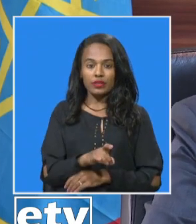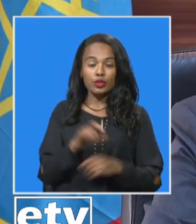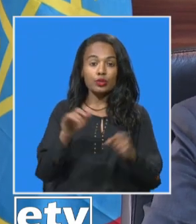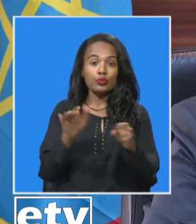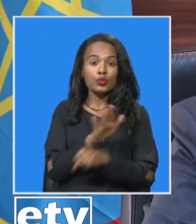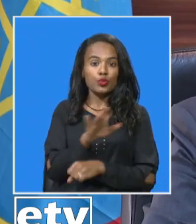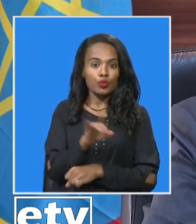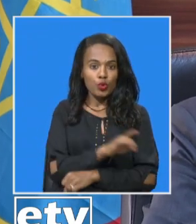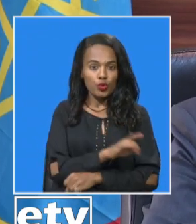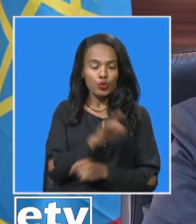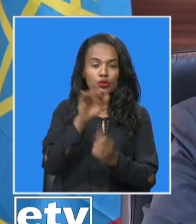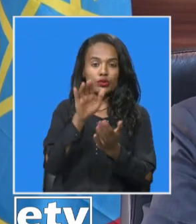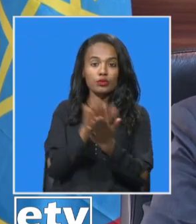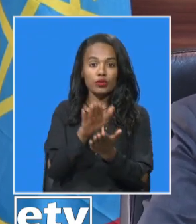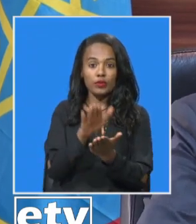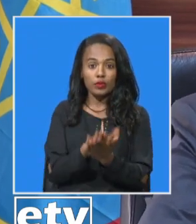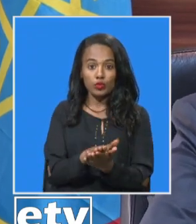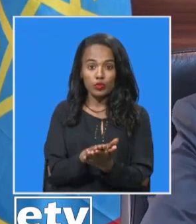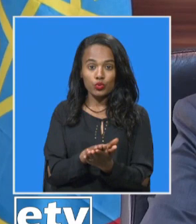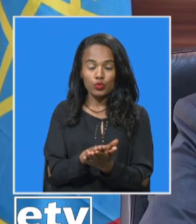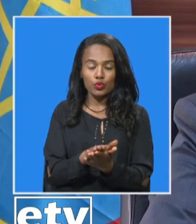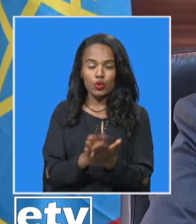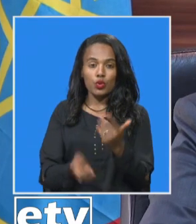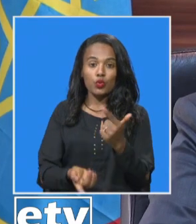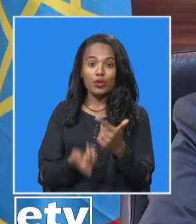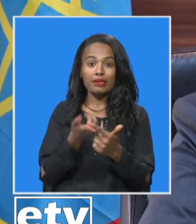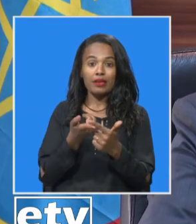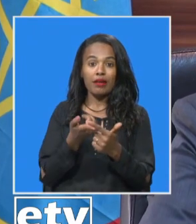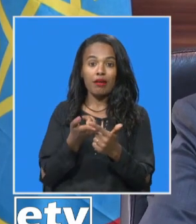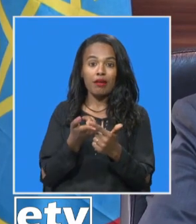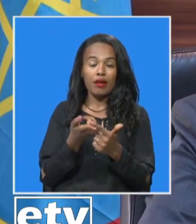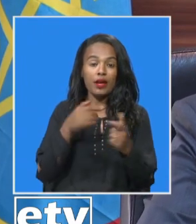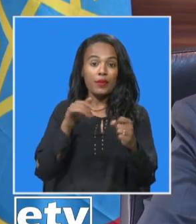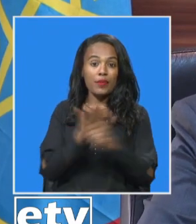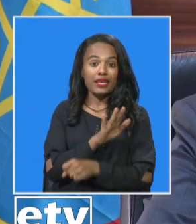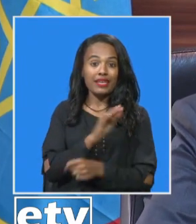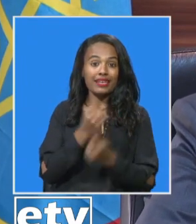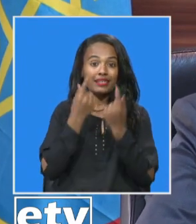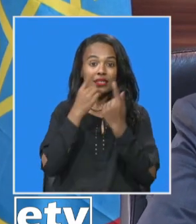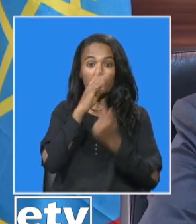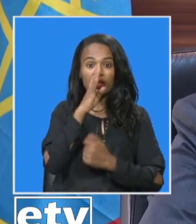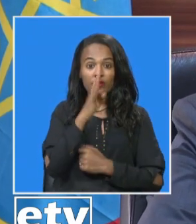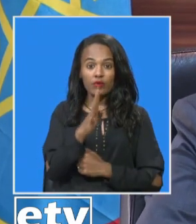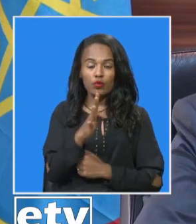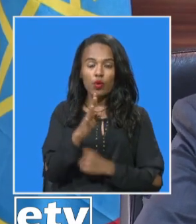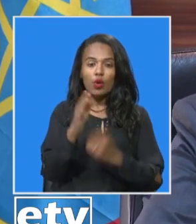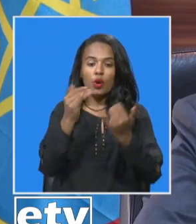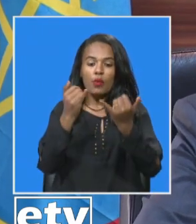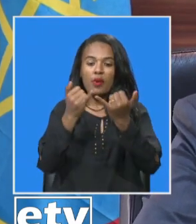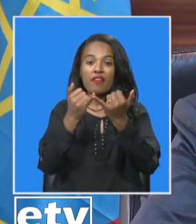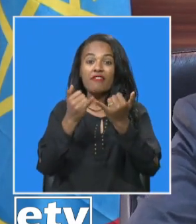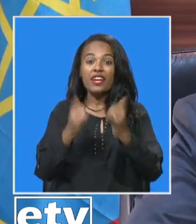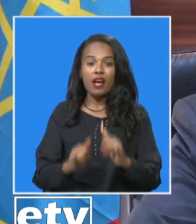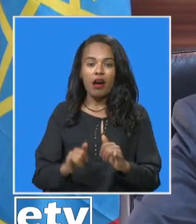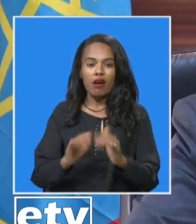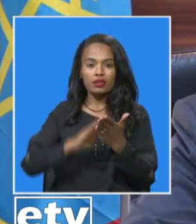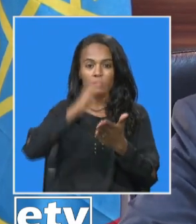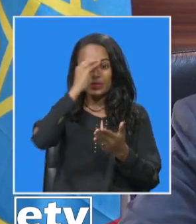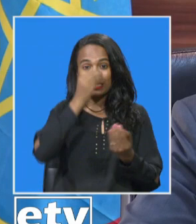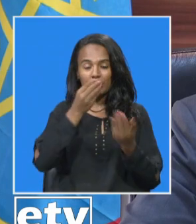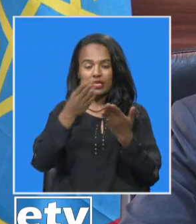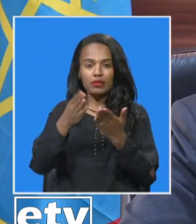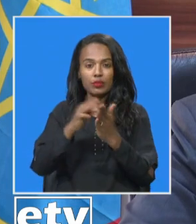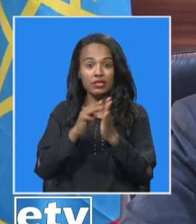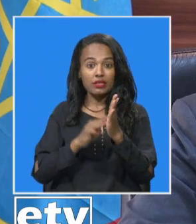ብቁ መሆኑን ትምህርት ቤቶቹ፣ ሁለተኛ በቂ ግንዛቤ ተፈጥሮ በፈርቃ ትምህርት የሚሰጥበት ስርዓት እንዴት ይሁን የሚለውን